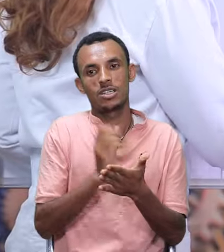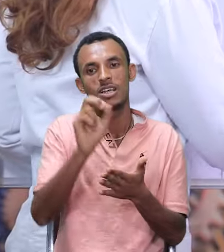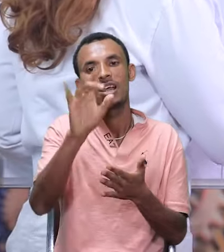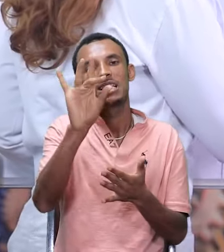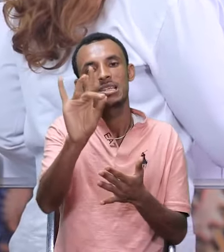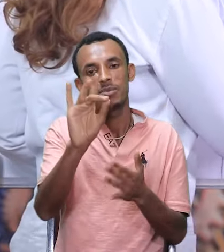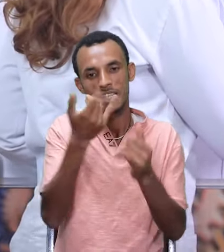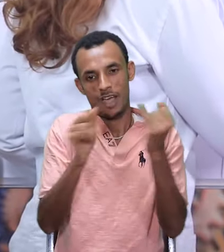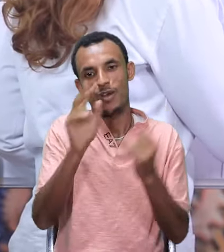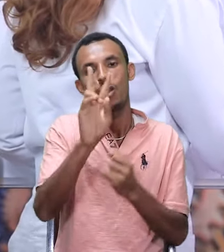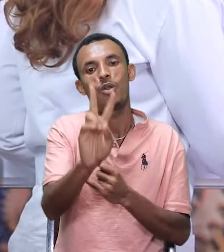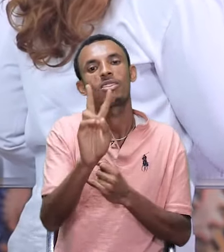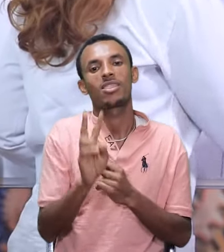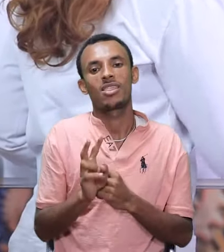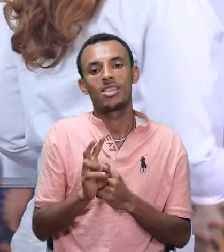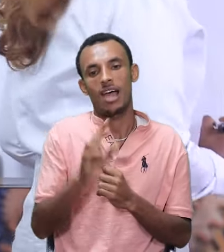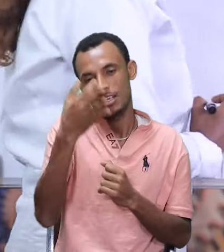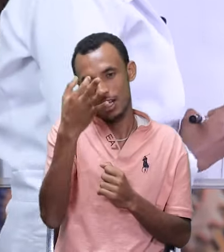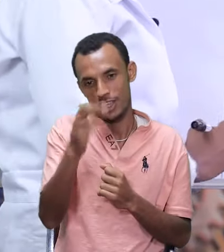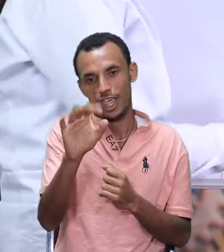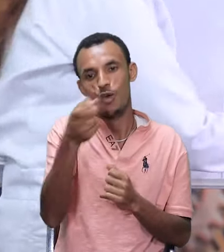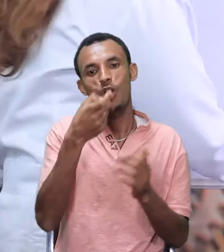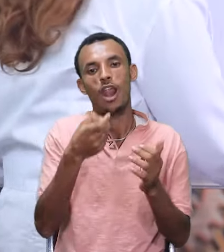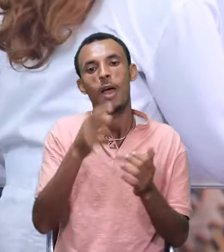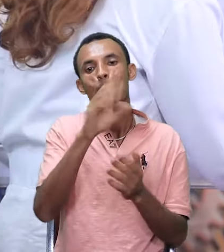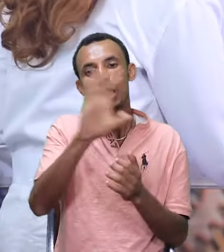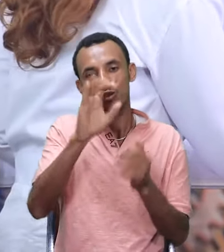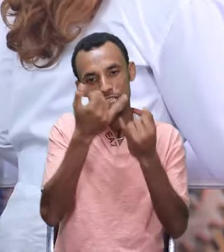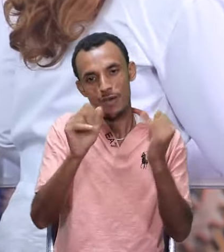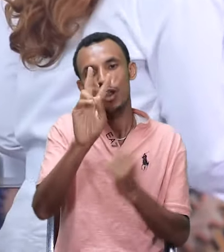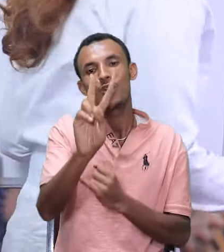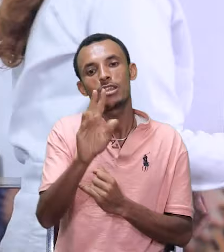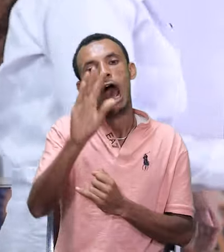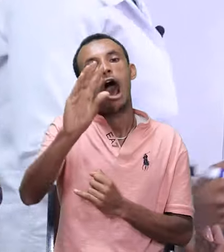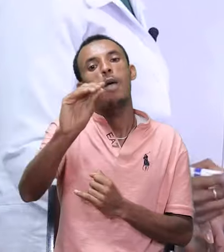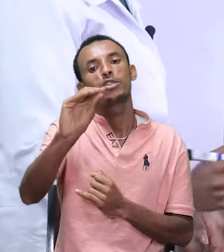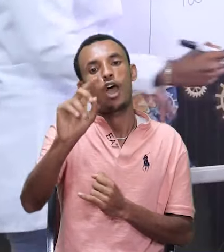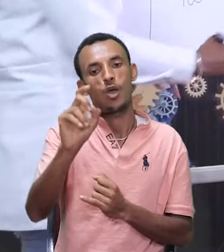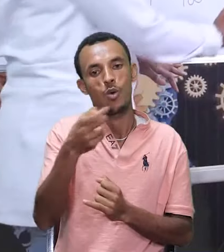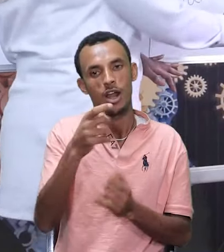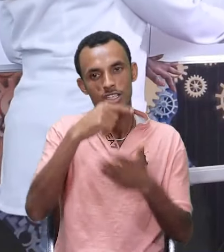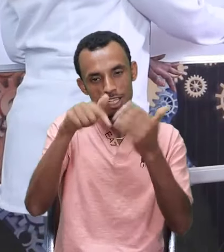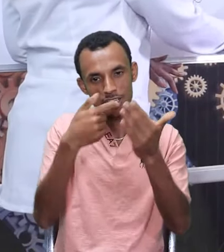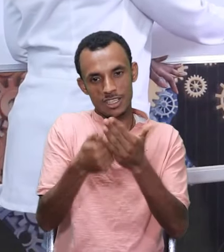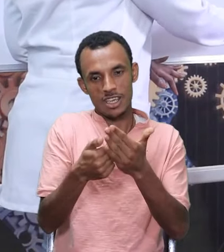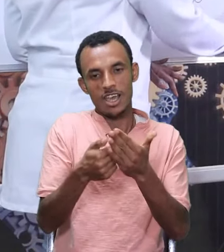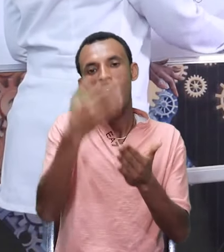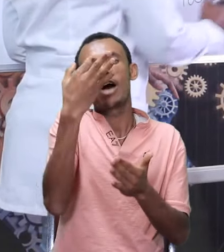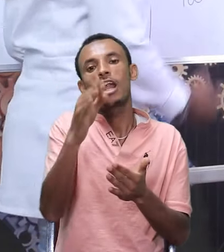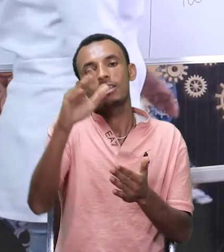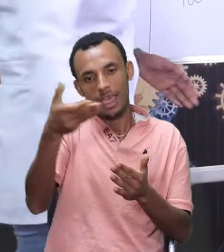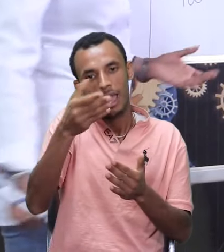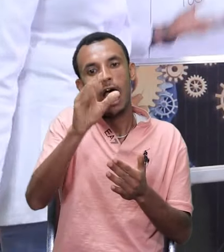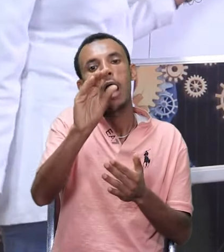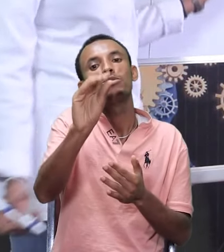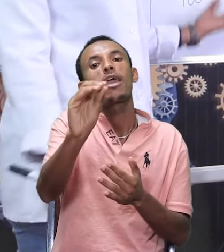38ን ለ2 ስናካፍል 19 ይመጣል። 100 ለ2 ስናካፍል 50 ይመጣል። ስለዚህ